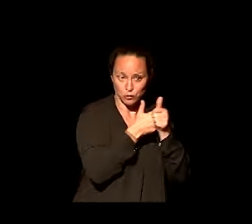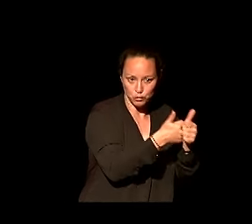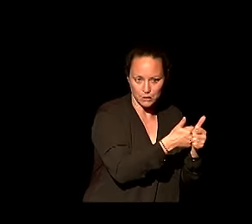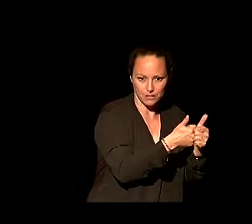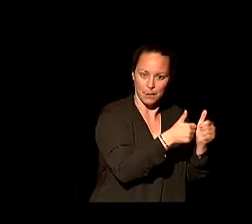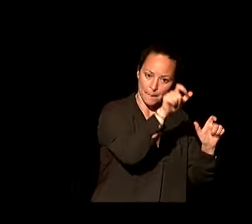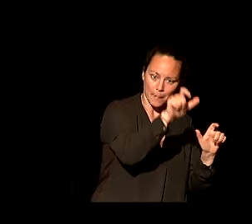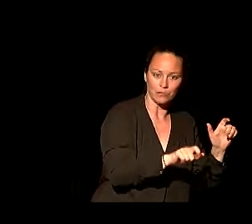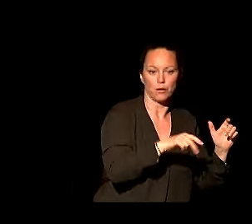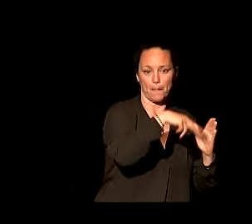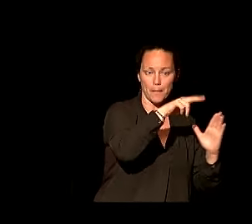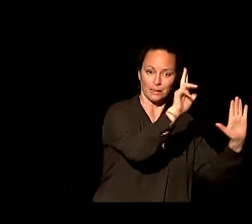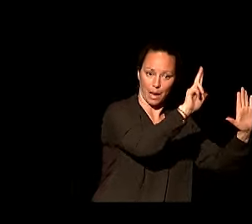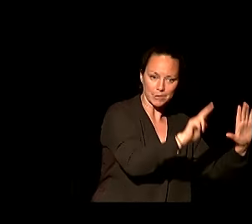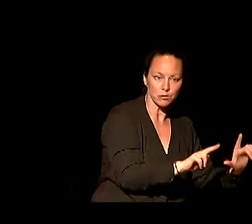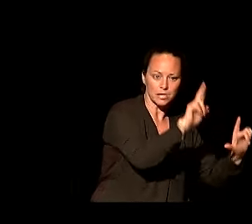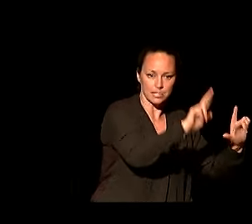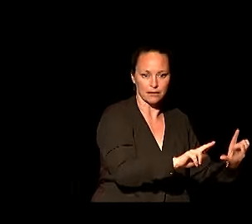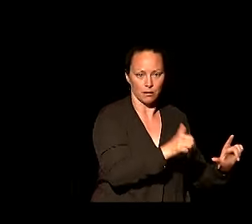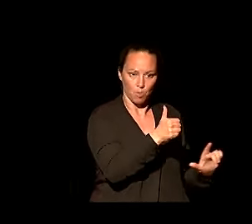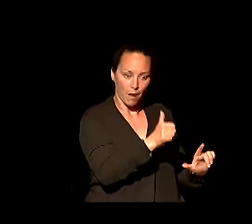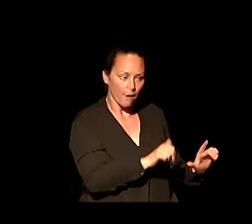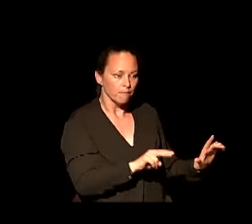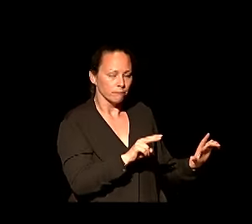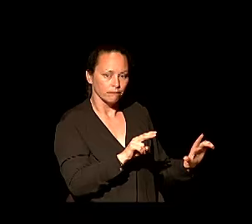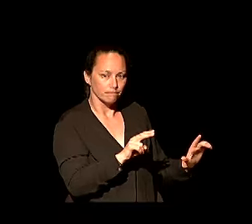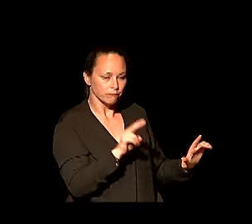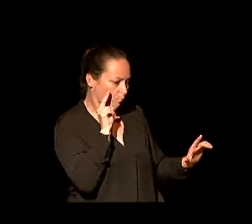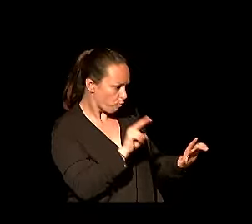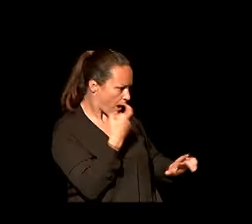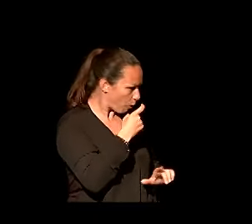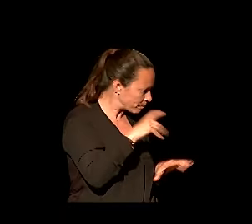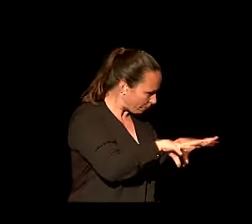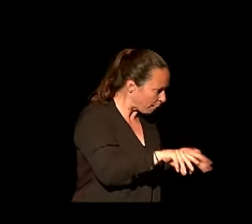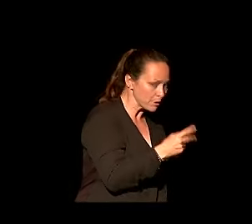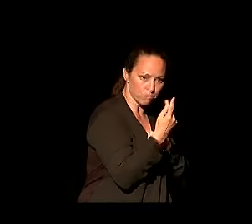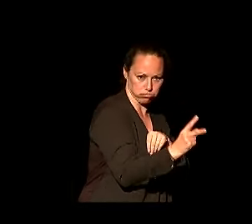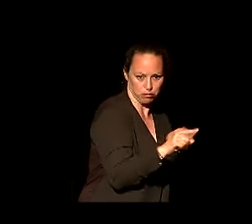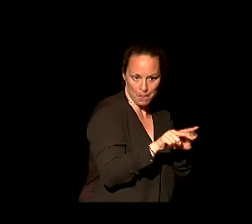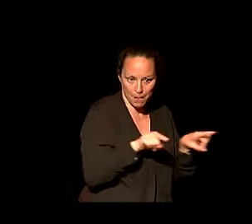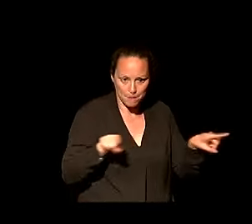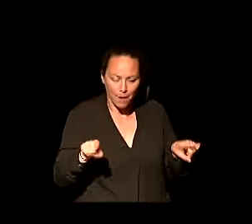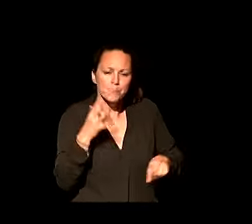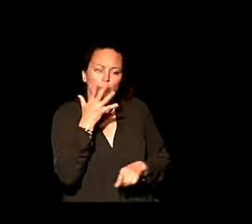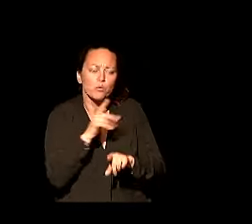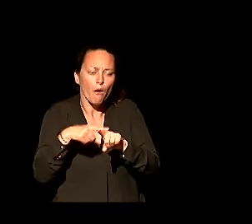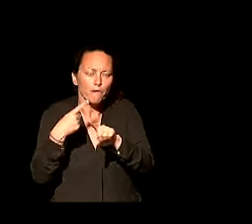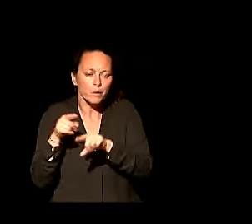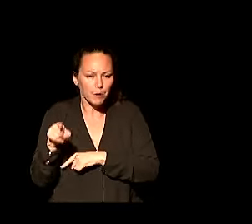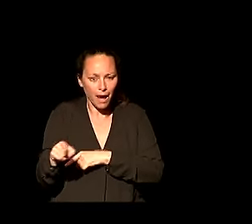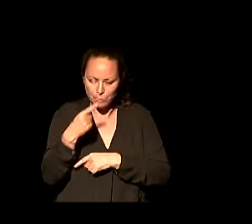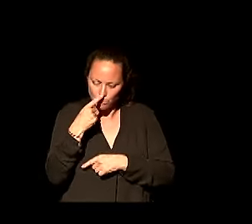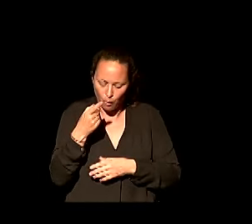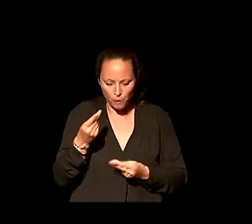pu regarder leur famille. Alors, on pourrait se dire comme ça que la couleur du film est